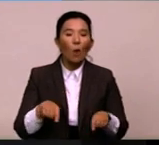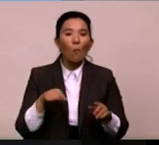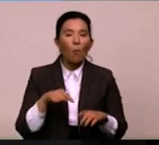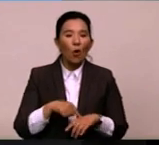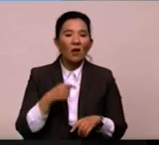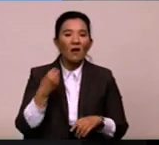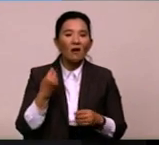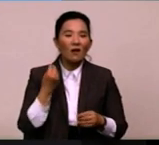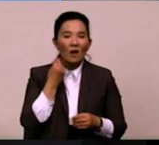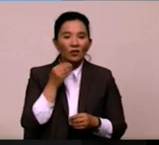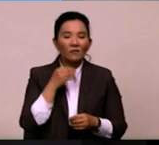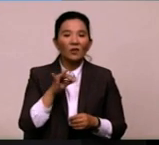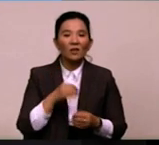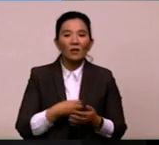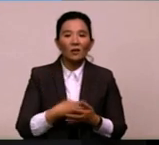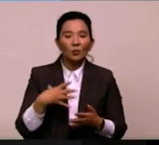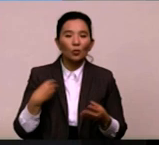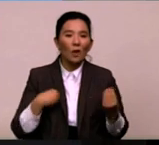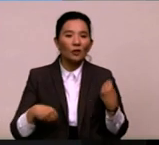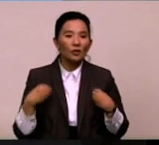качественную и дорогостоящую одежду.